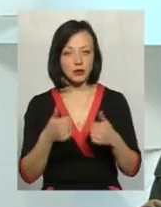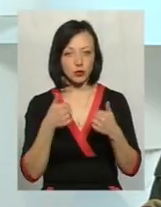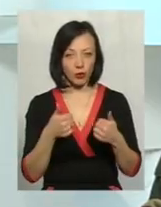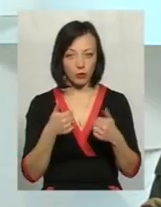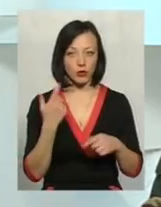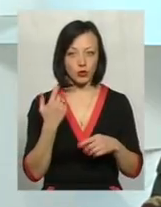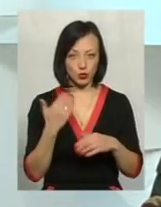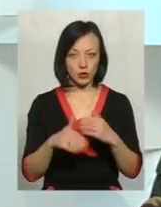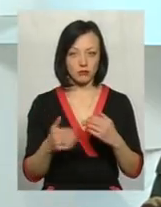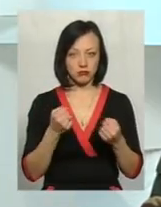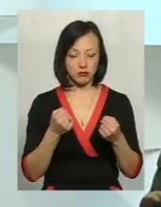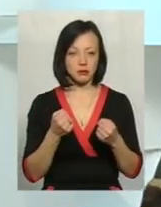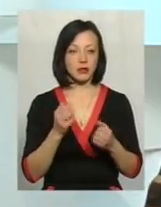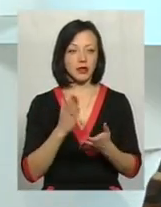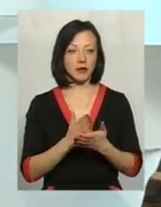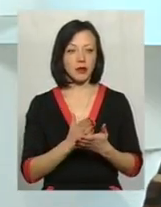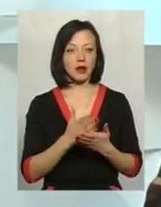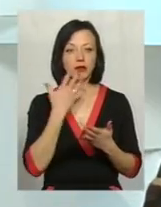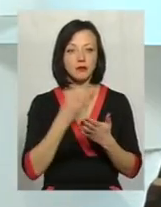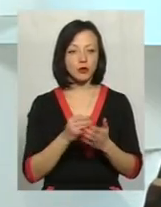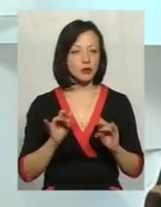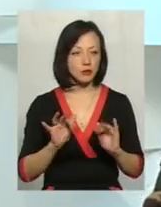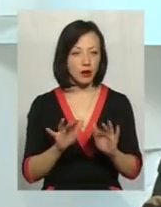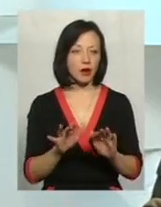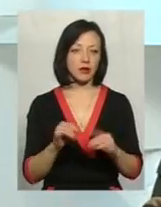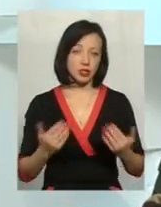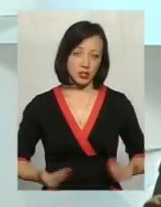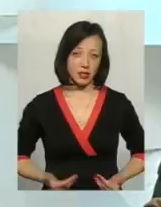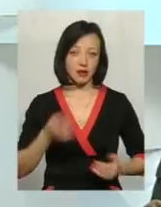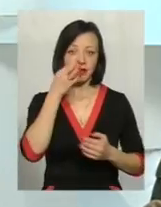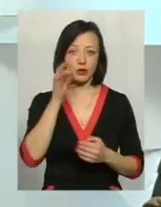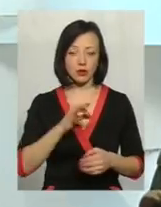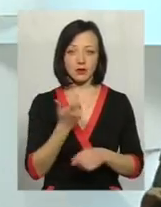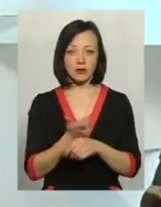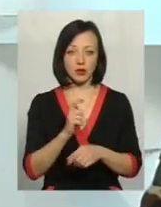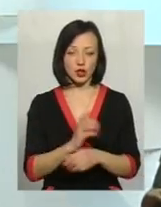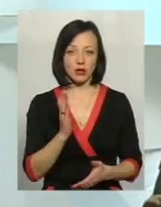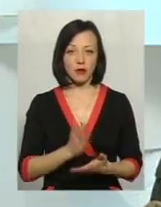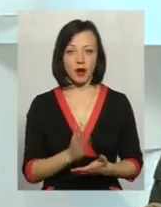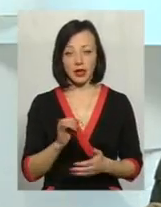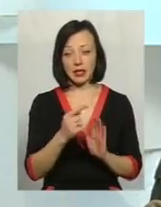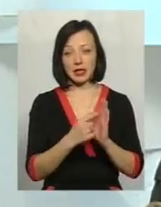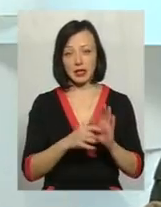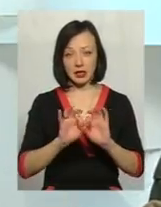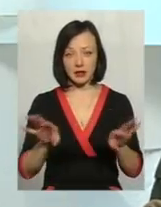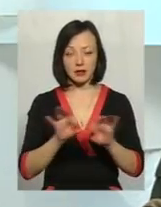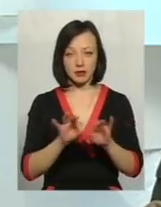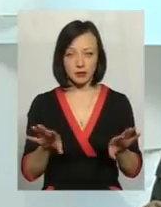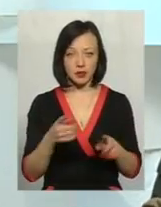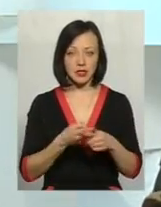стоять на ногах, якусь мають свою справу, та життєвий досвід мають більший. От, і ділимося з цим